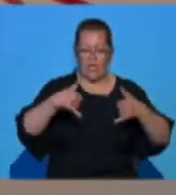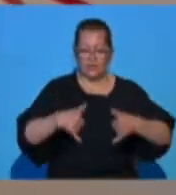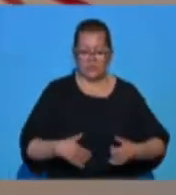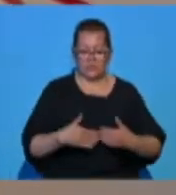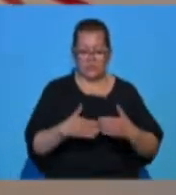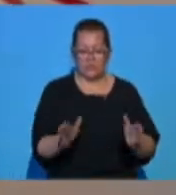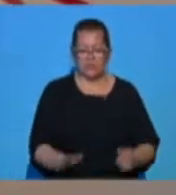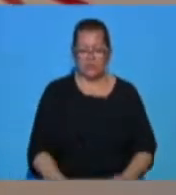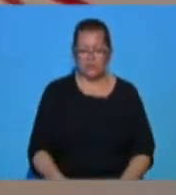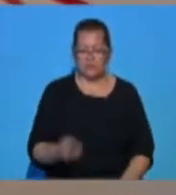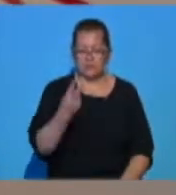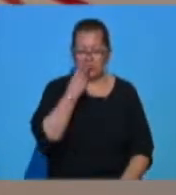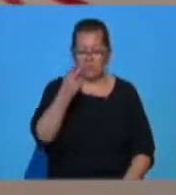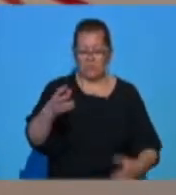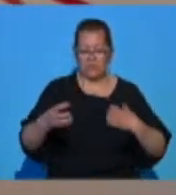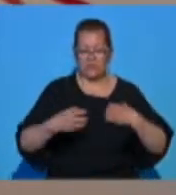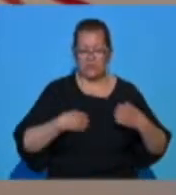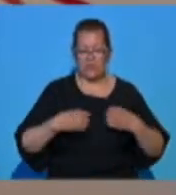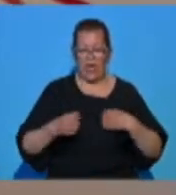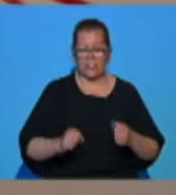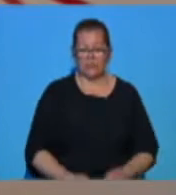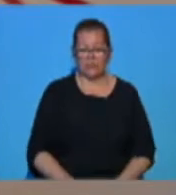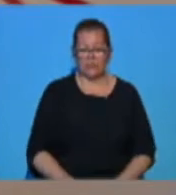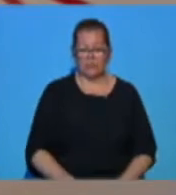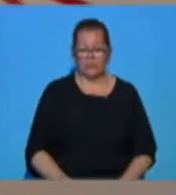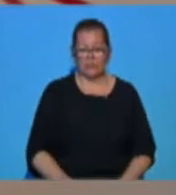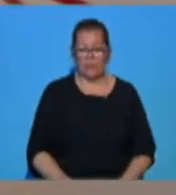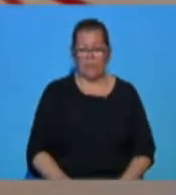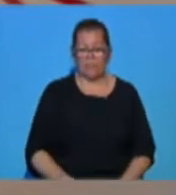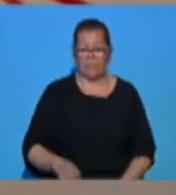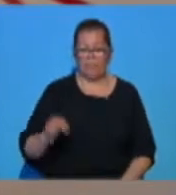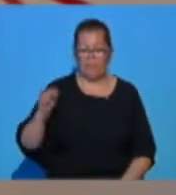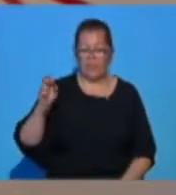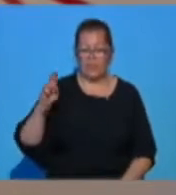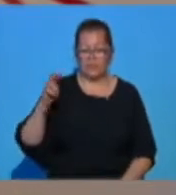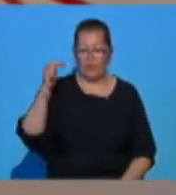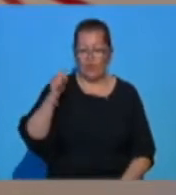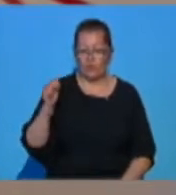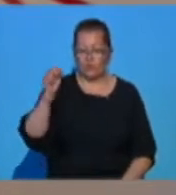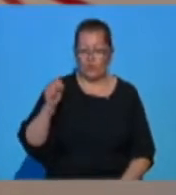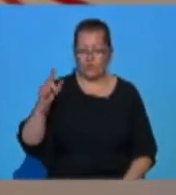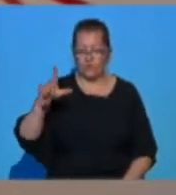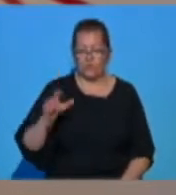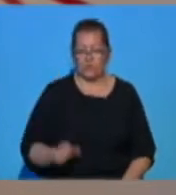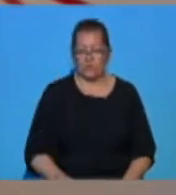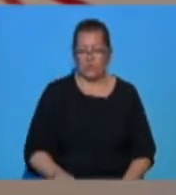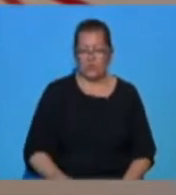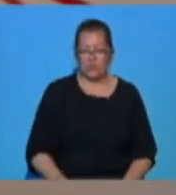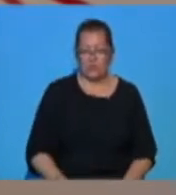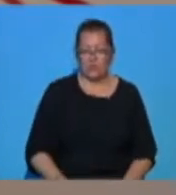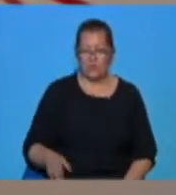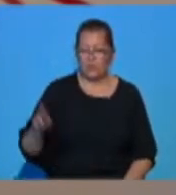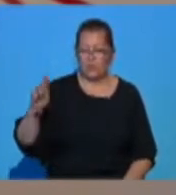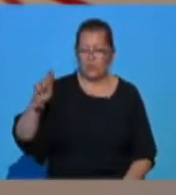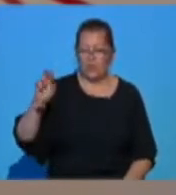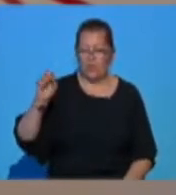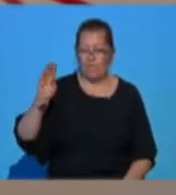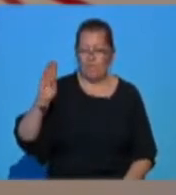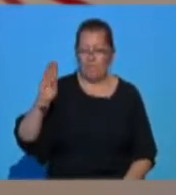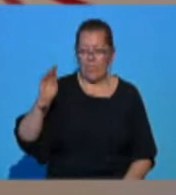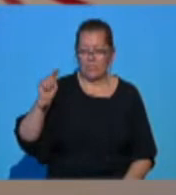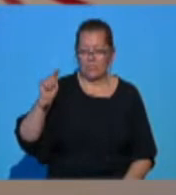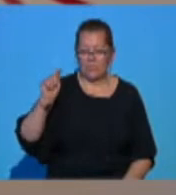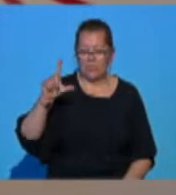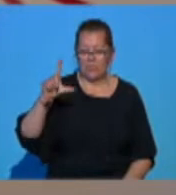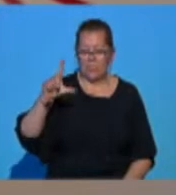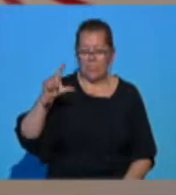voi avea șansa să văd și o piesă extrem de interesantă, 8-7, al lui Robert Lepage,